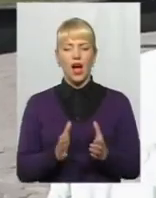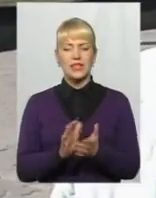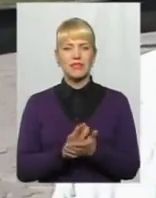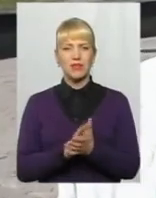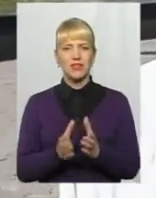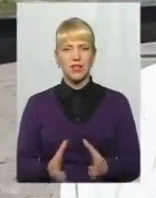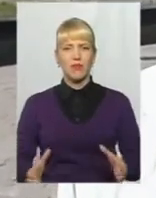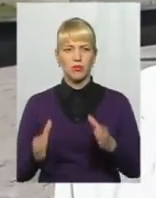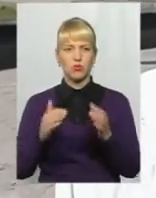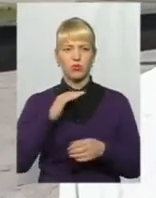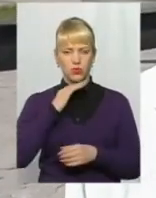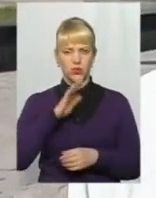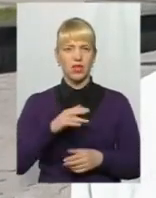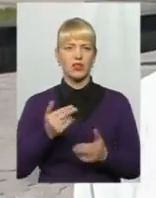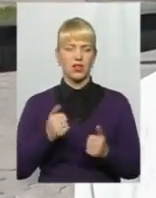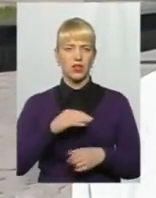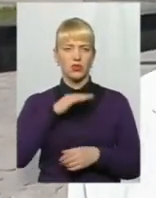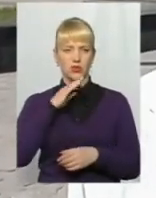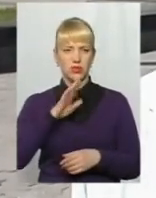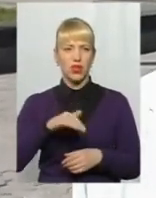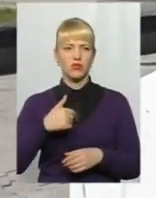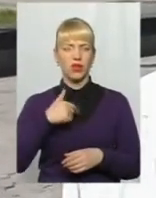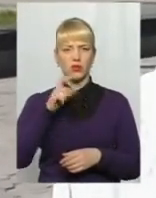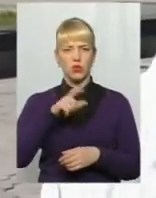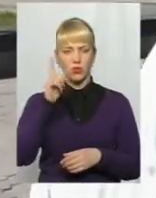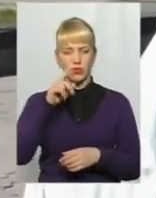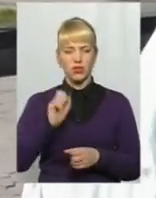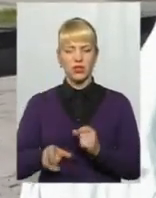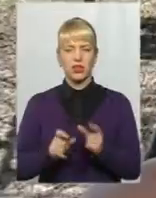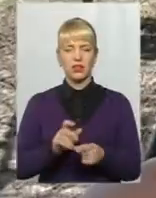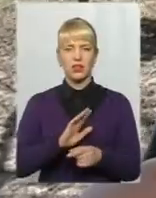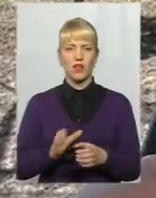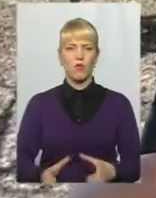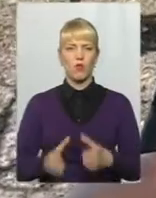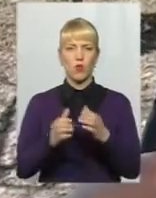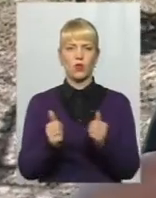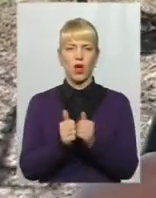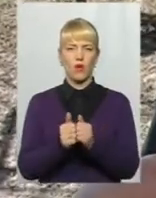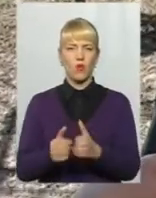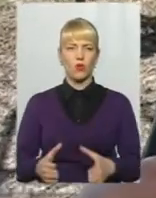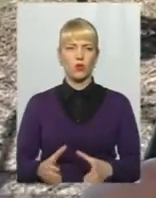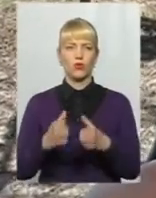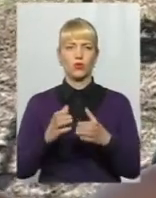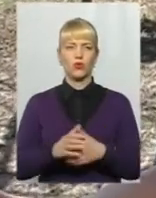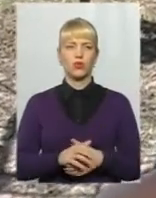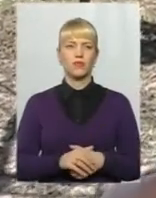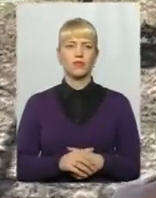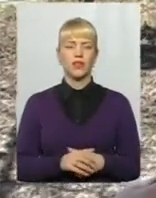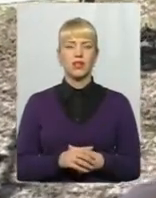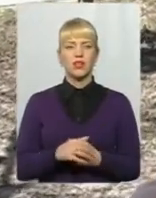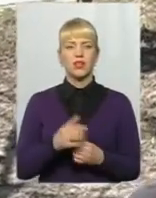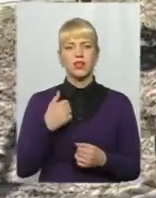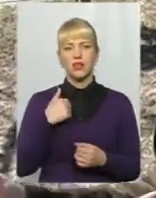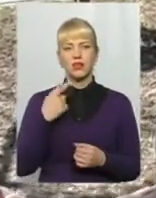бачиш? Достатньо, достатньо. Ну, наші люди вміють кидати не в урну, а коло урни. Наверно, замало урнів. Я думаю,